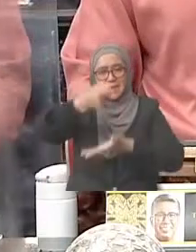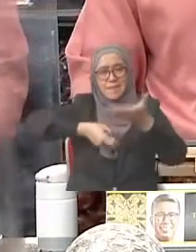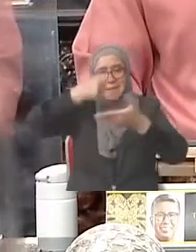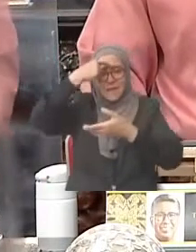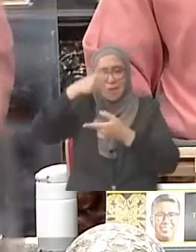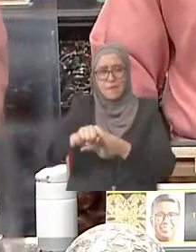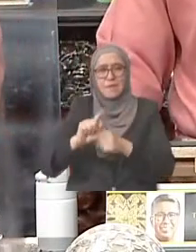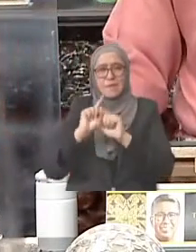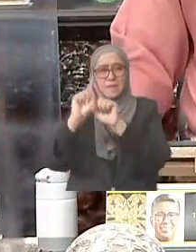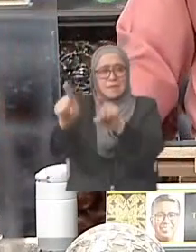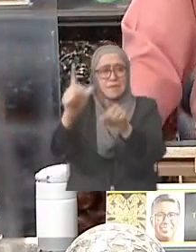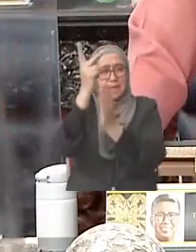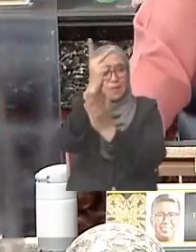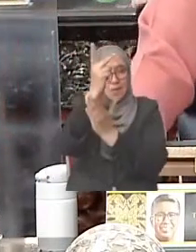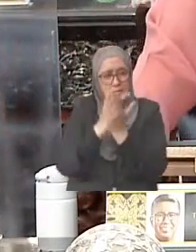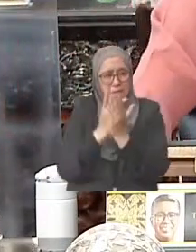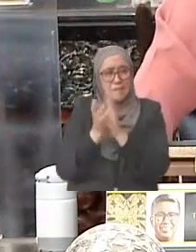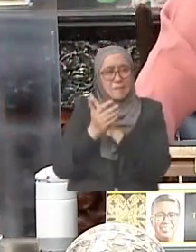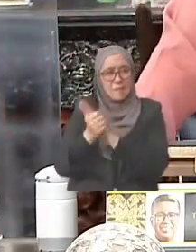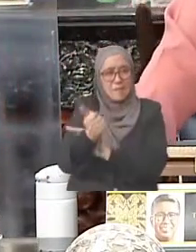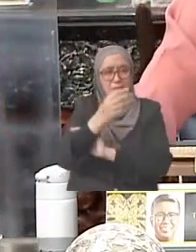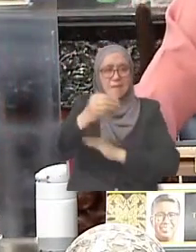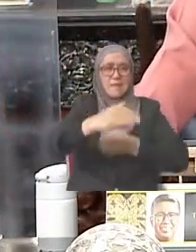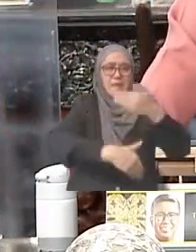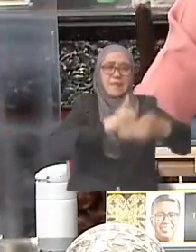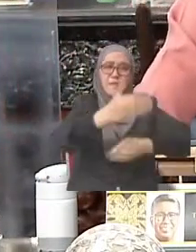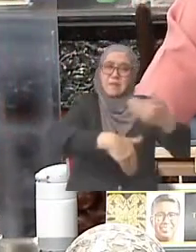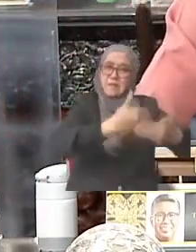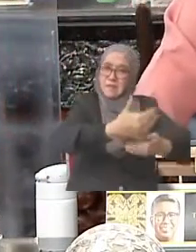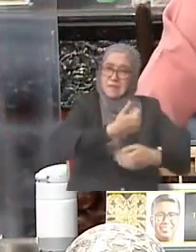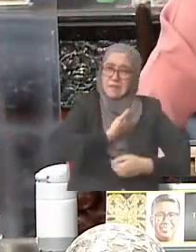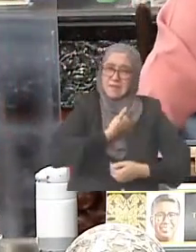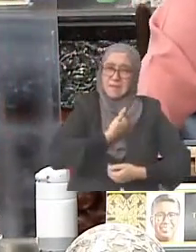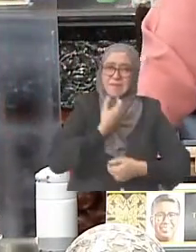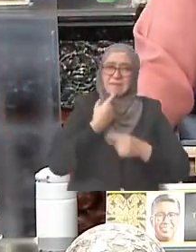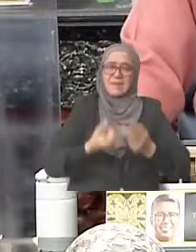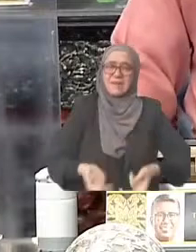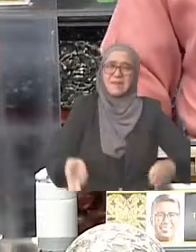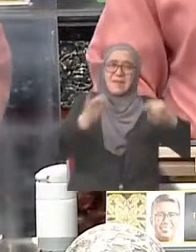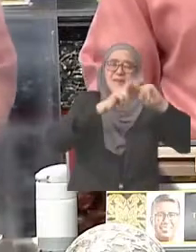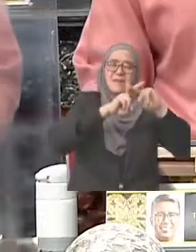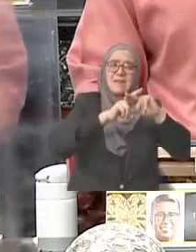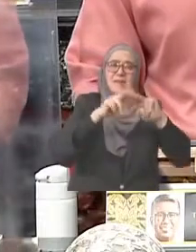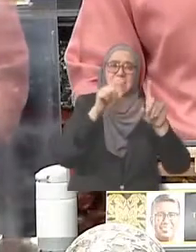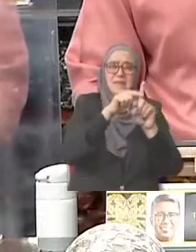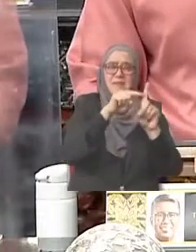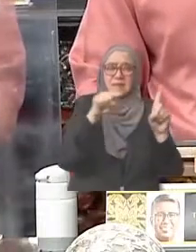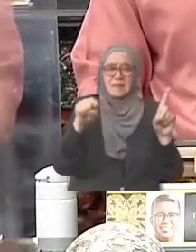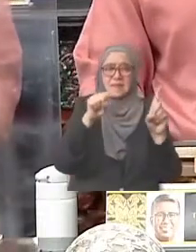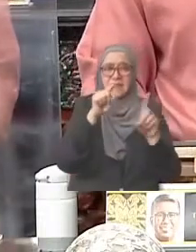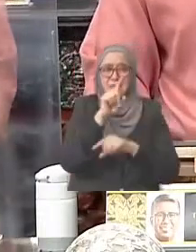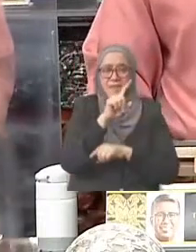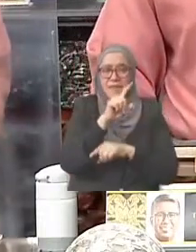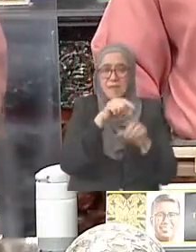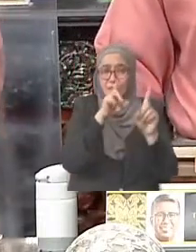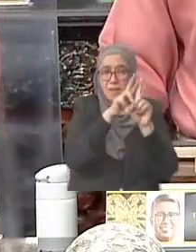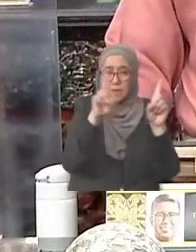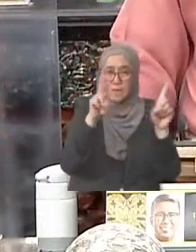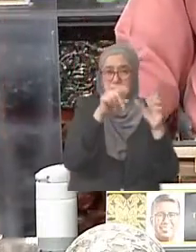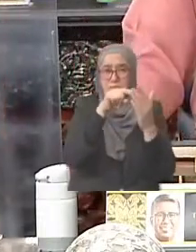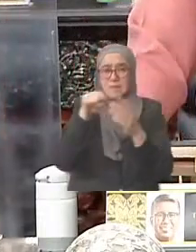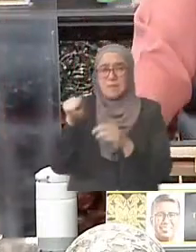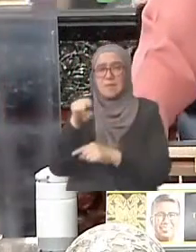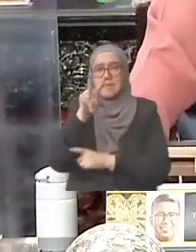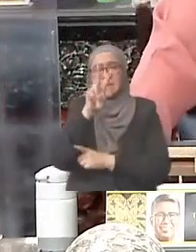peningkatan kemahiran atau kemajuan diri dinaikkan daripada satu Ibu Inggit kepada 2000 Ringgit sehingga 2023 Selain